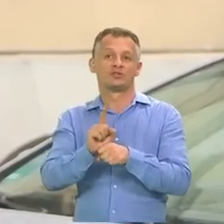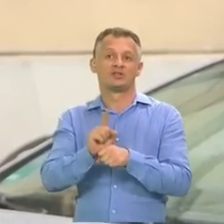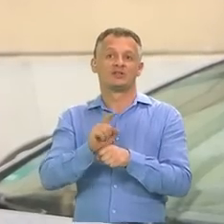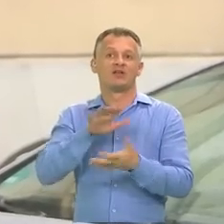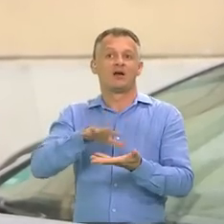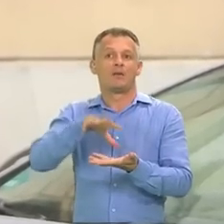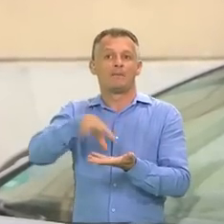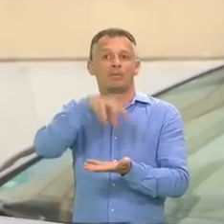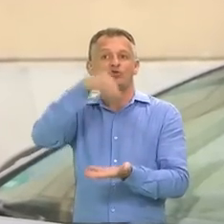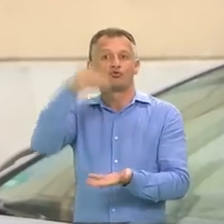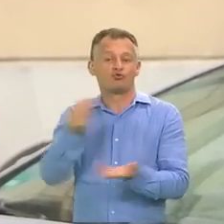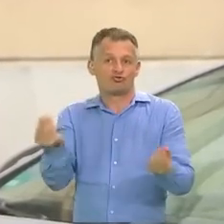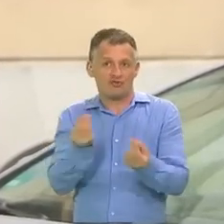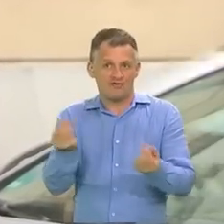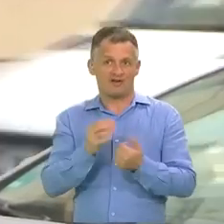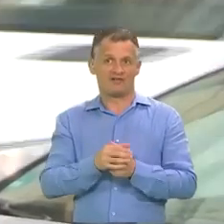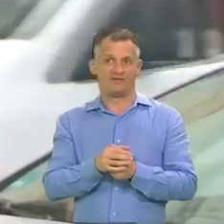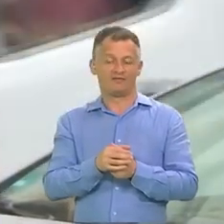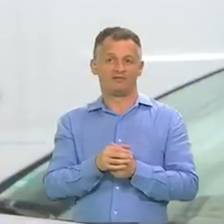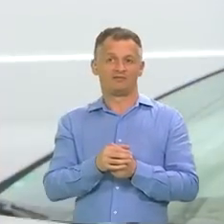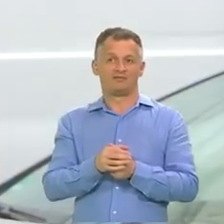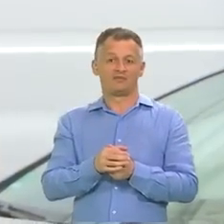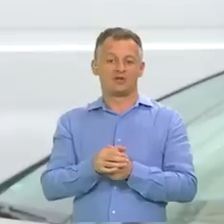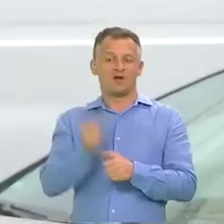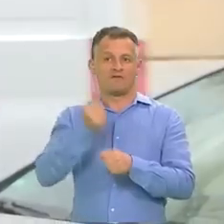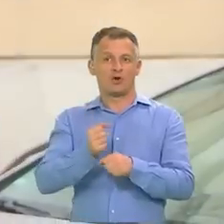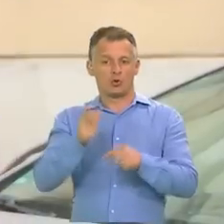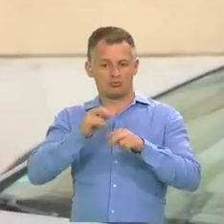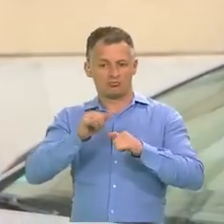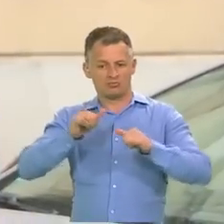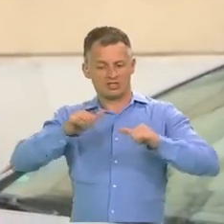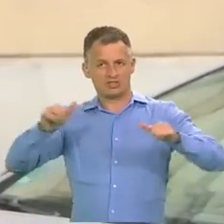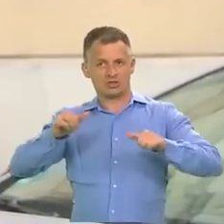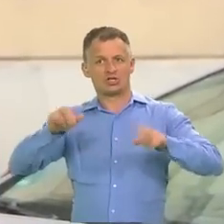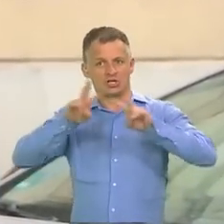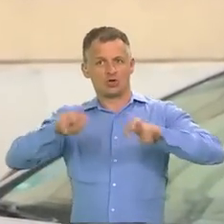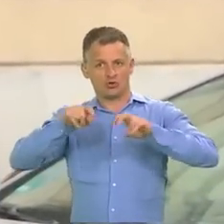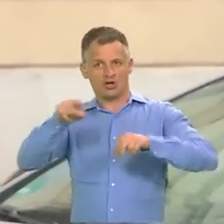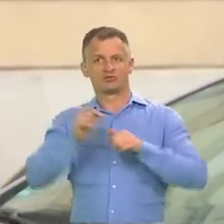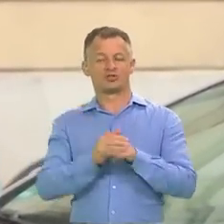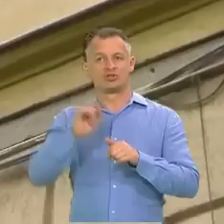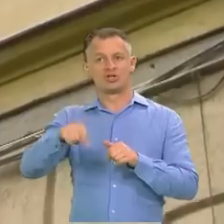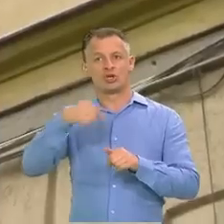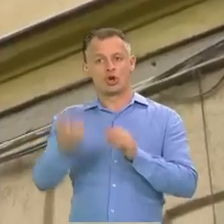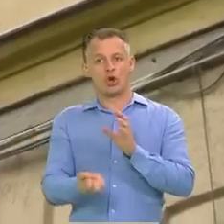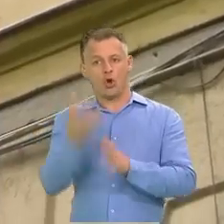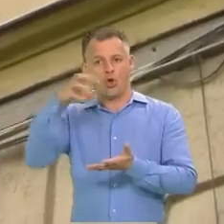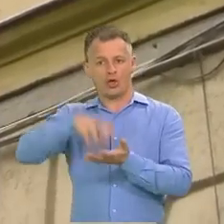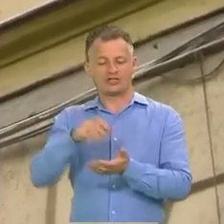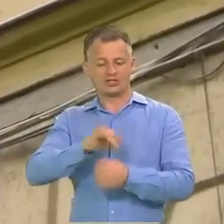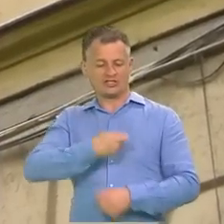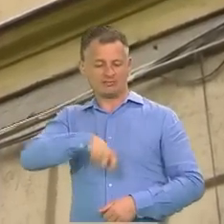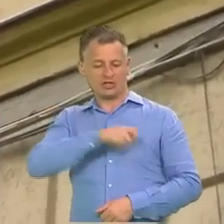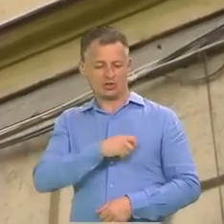ceva prăjituri, și am extins verificarea și ancheta epidemiologică și în această nouă locație. Și inspectorii